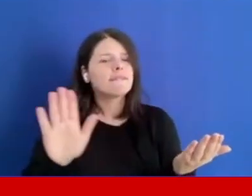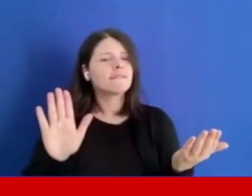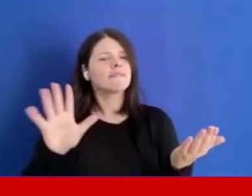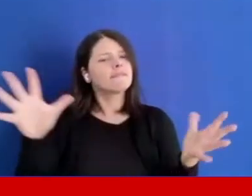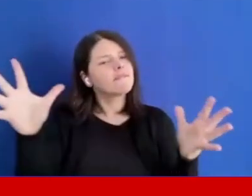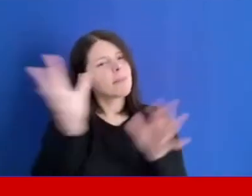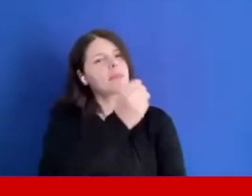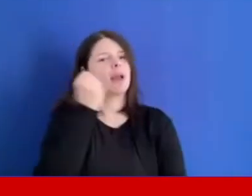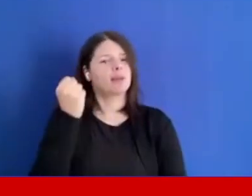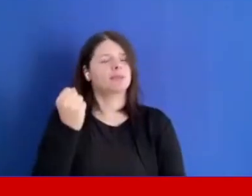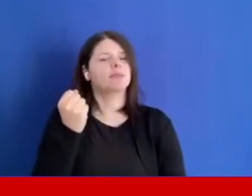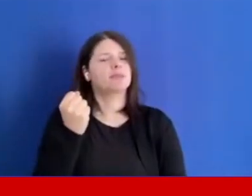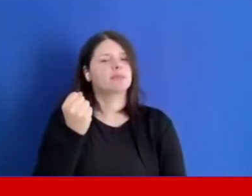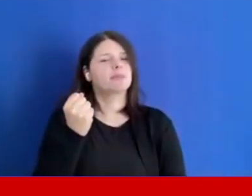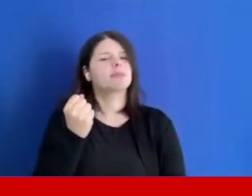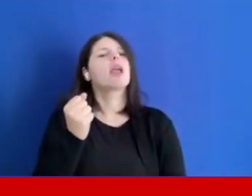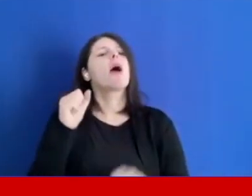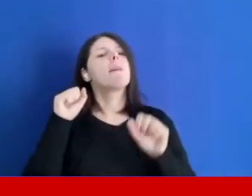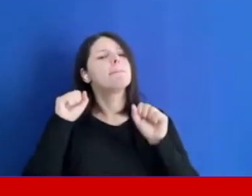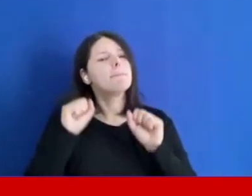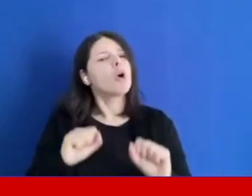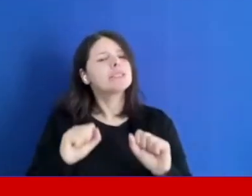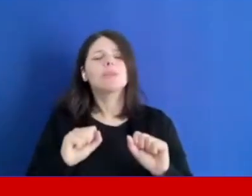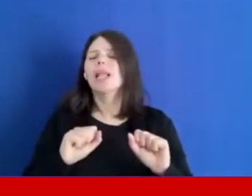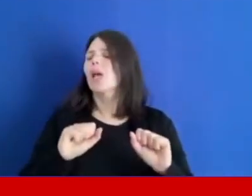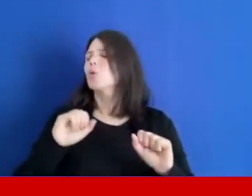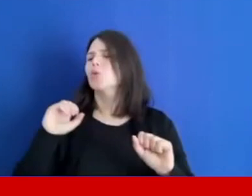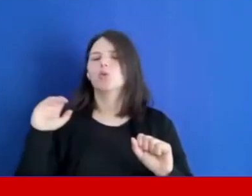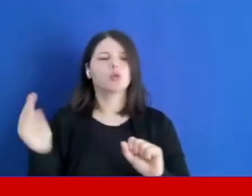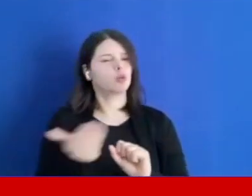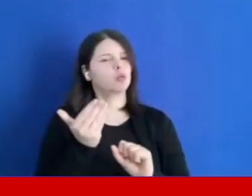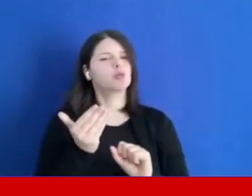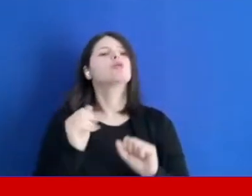indifferentemente, perché tutto è possibile e tutto si può fare.